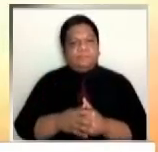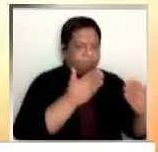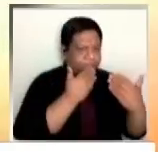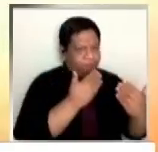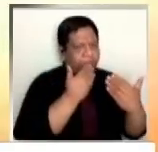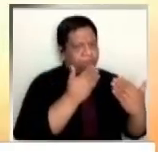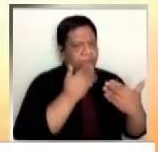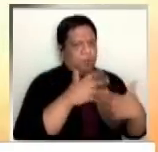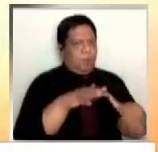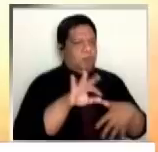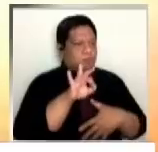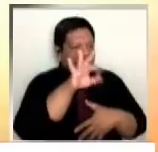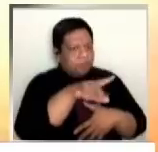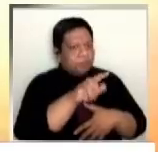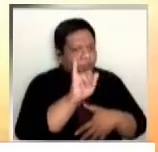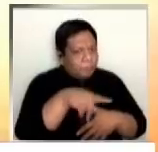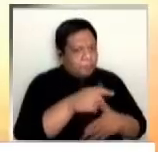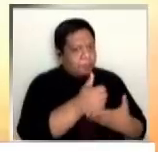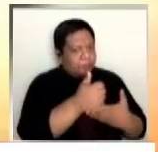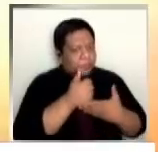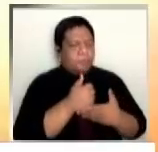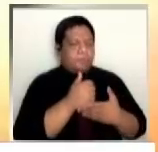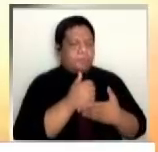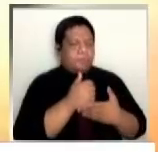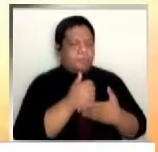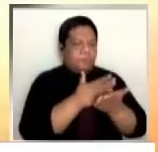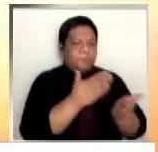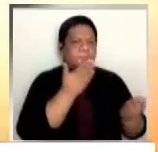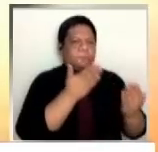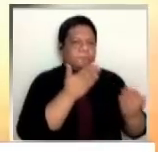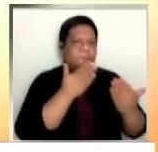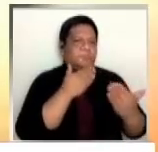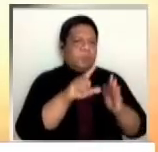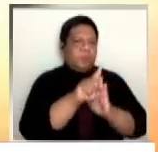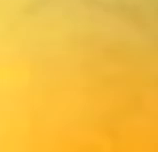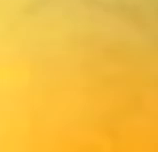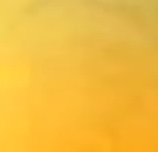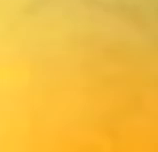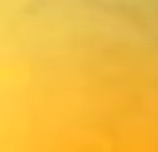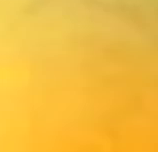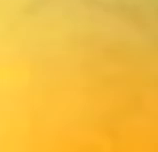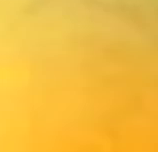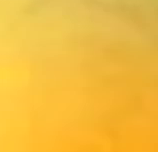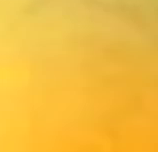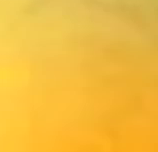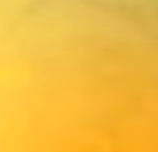tips and information na ibinahagi niyo po sa amin, Attorney Angela DeGracia. Ingat po kayo.